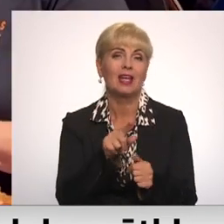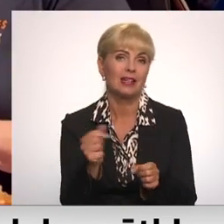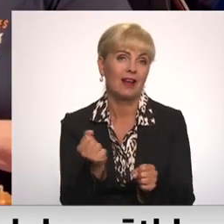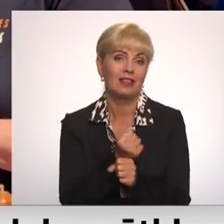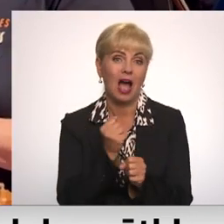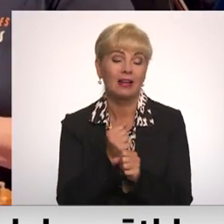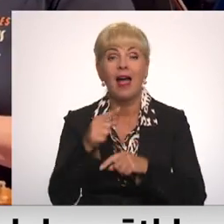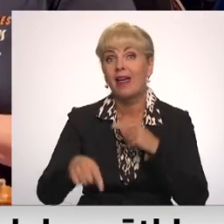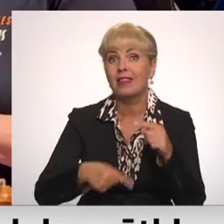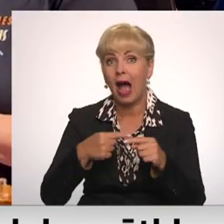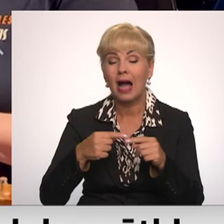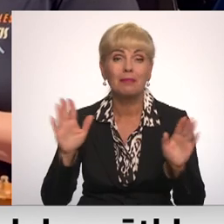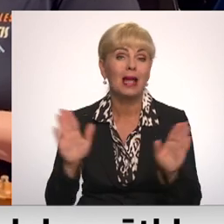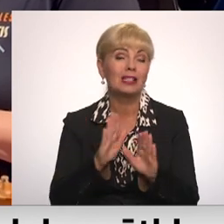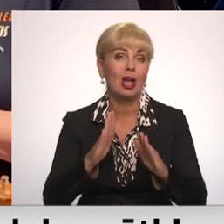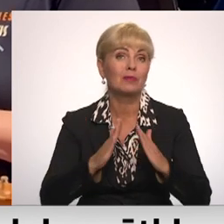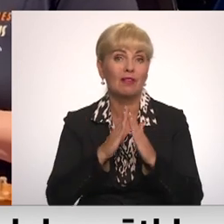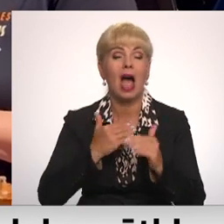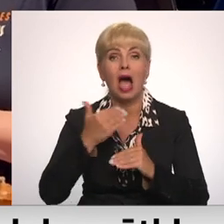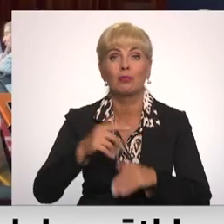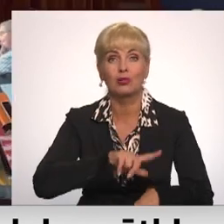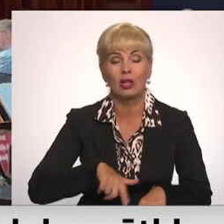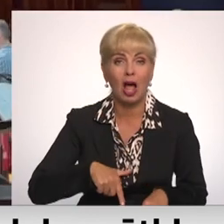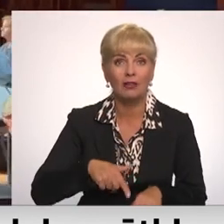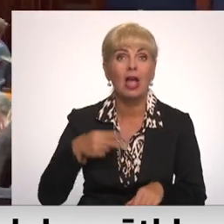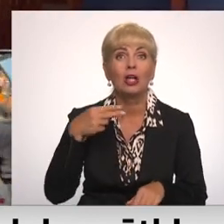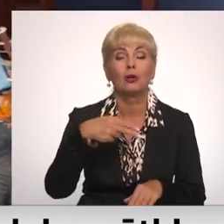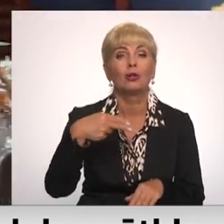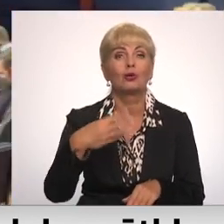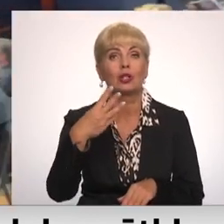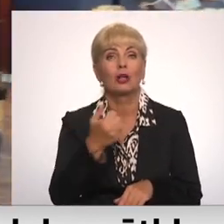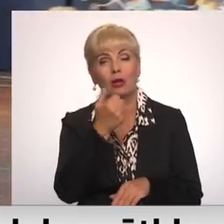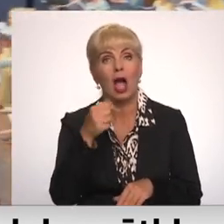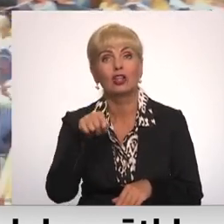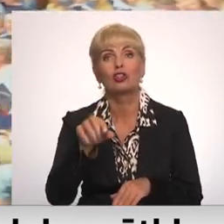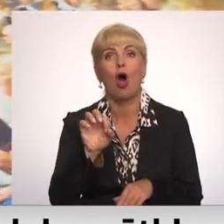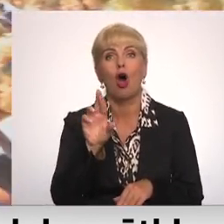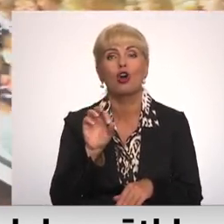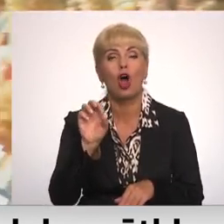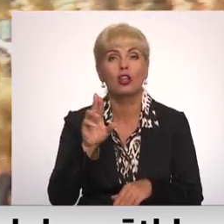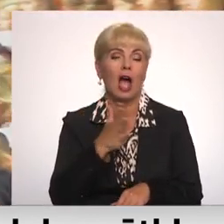darīts. Nākamie dziesmu svētki ārpus Latvijas plānoti 2024. Gadā Toronto, Kanādā,